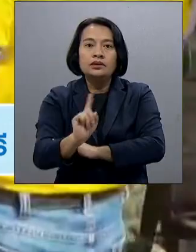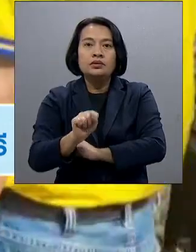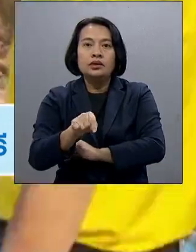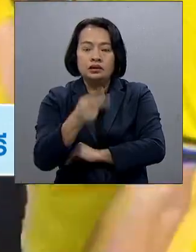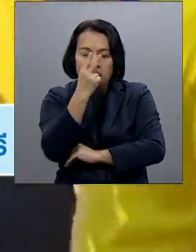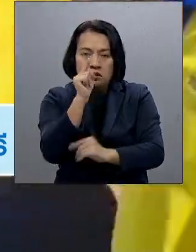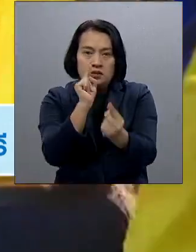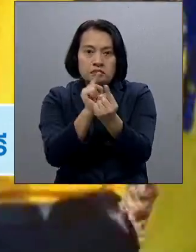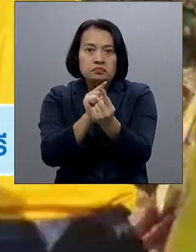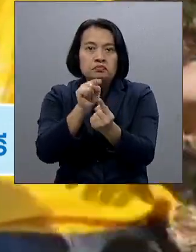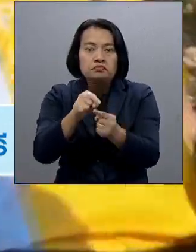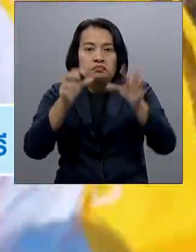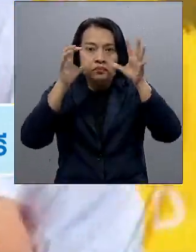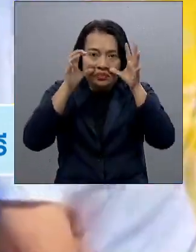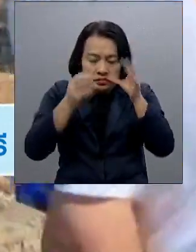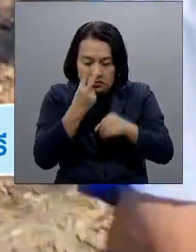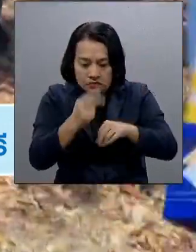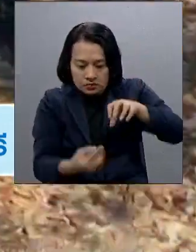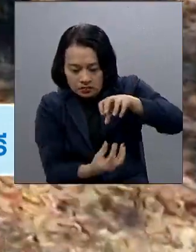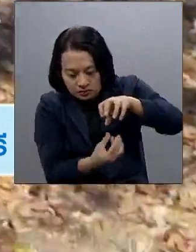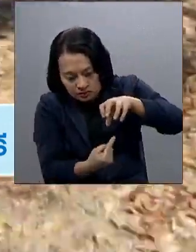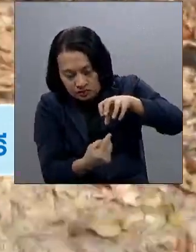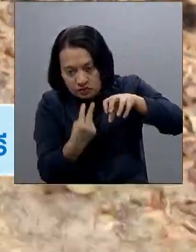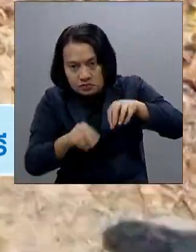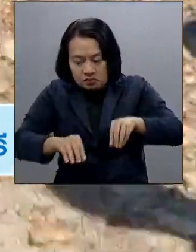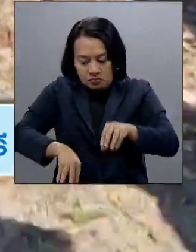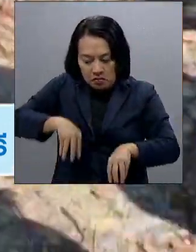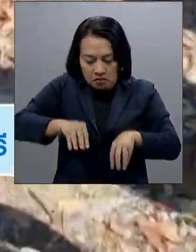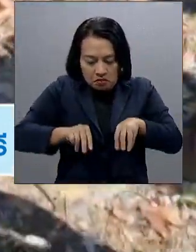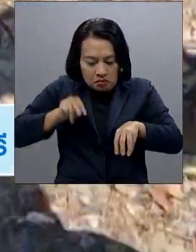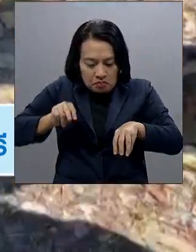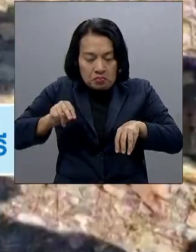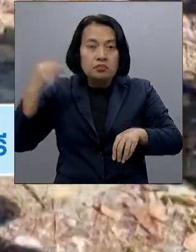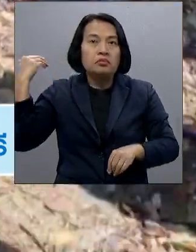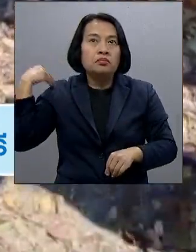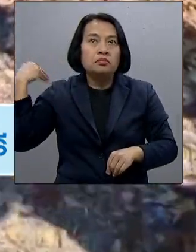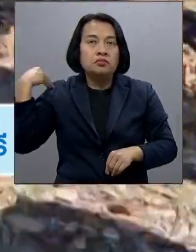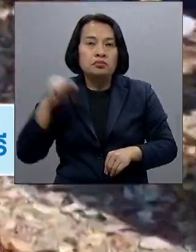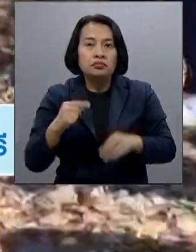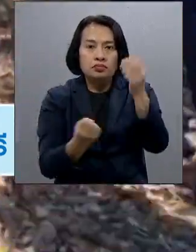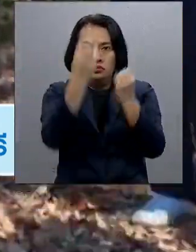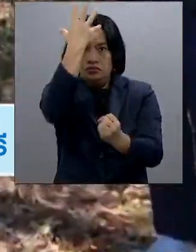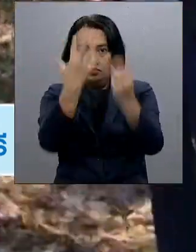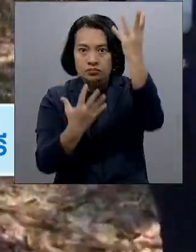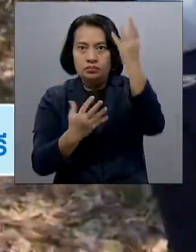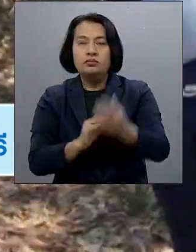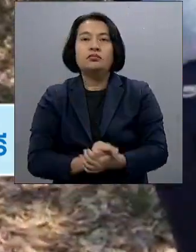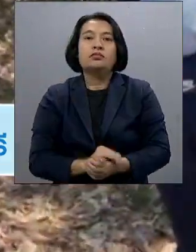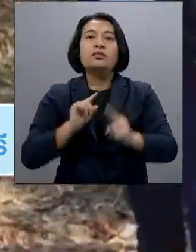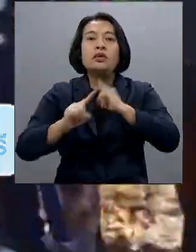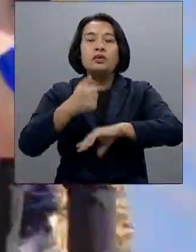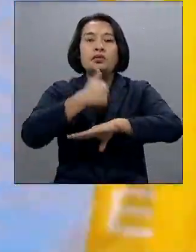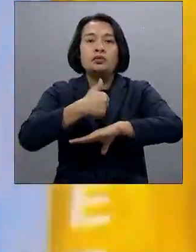าะแสพบรอยเท้าเสือโคร่งเพิ่มเติมไหมบนสันเขื่อนหรือว่าป่าโดยรอบเดี๋ยวเราจะพูดคุยกับท่านผู้อำนวย